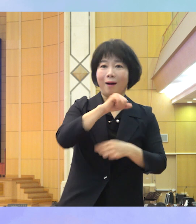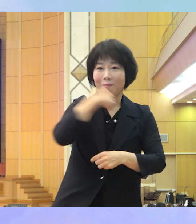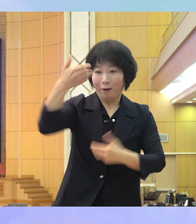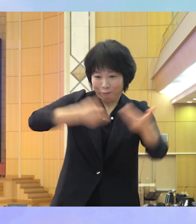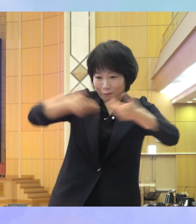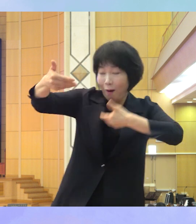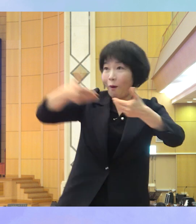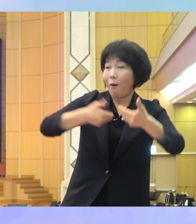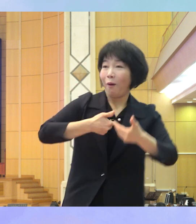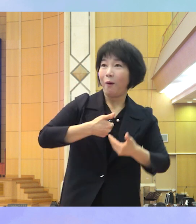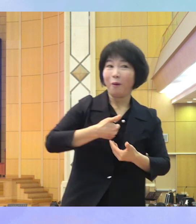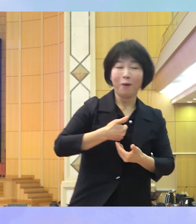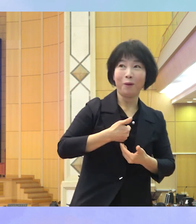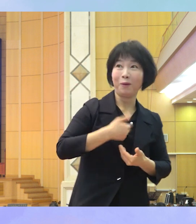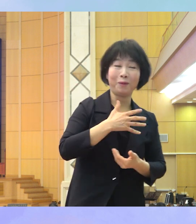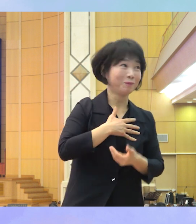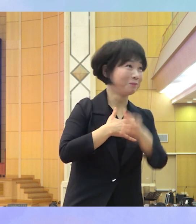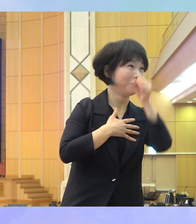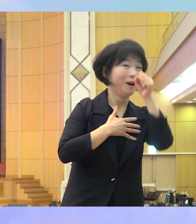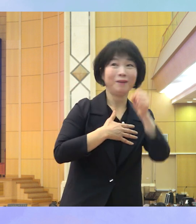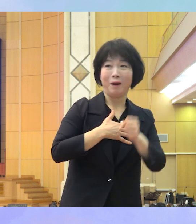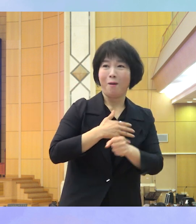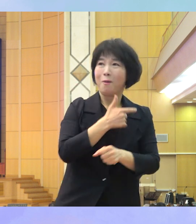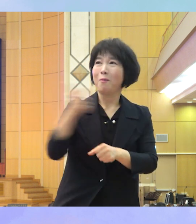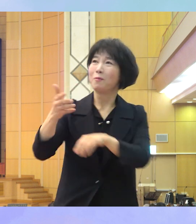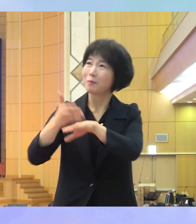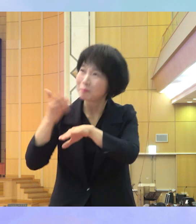잡수시고 기뻐하면서 하는 말이,